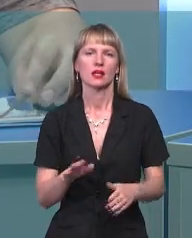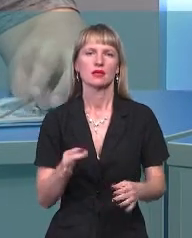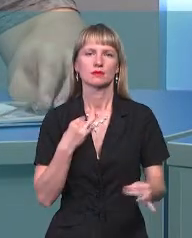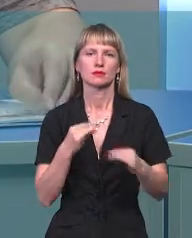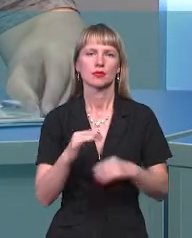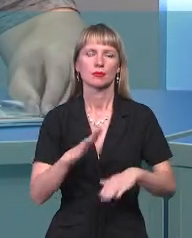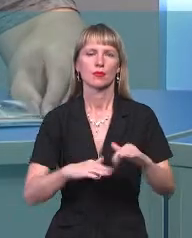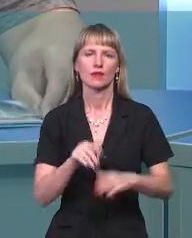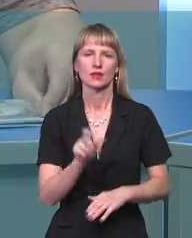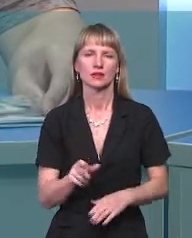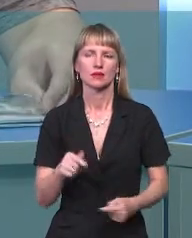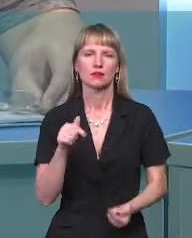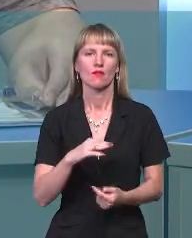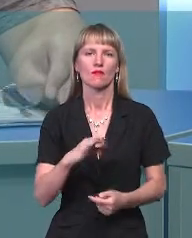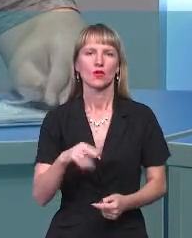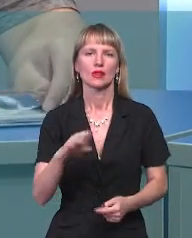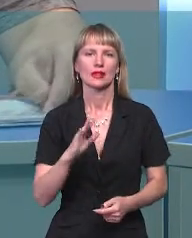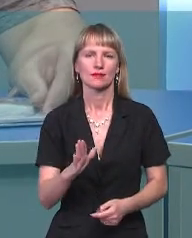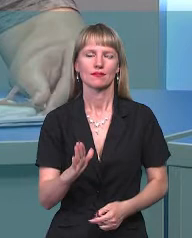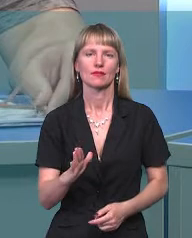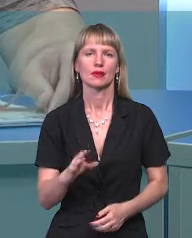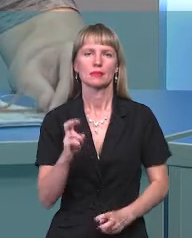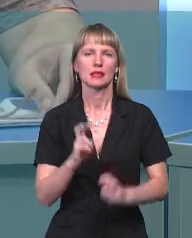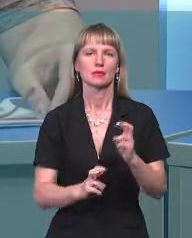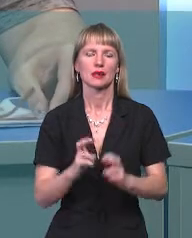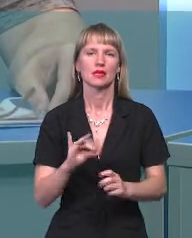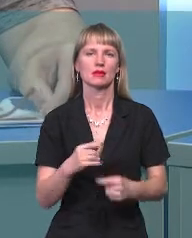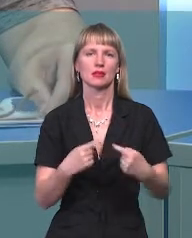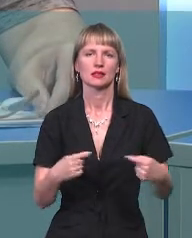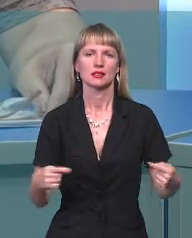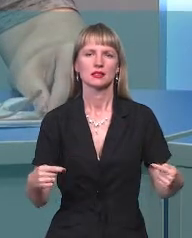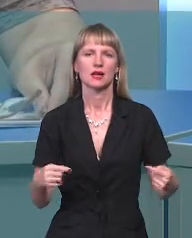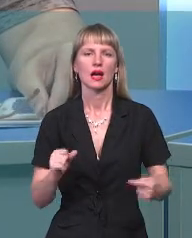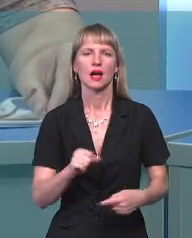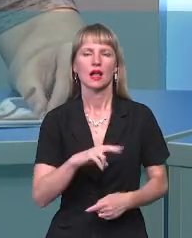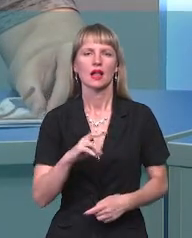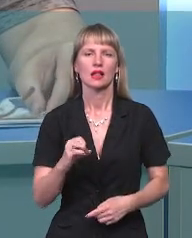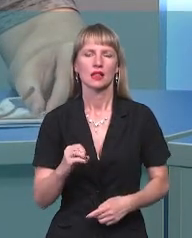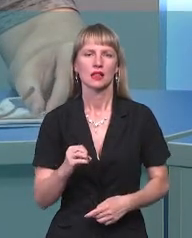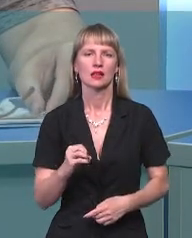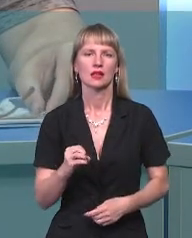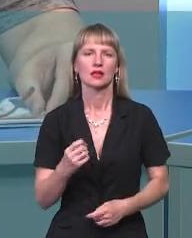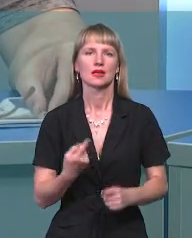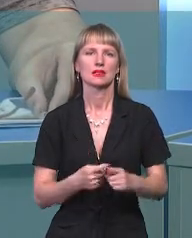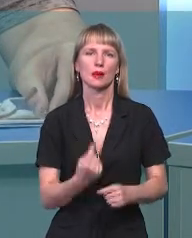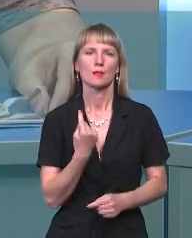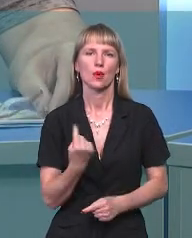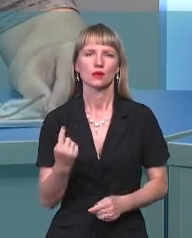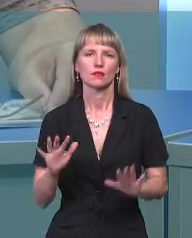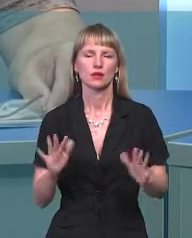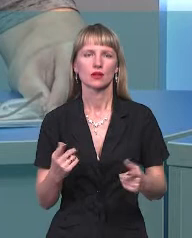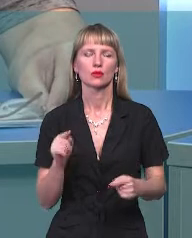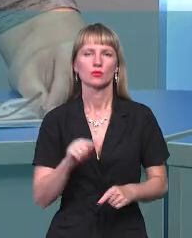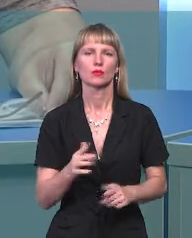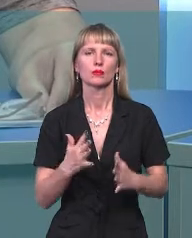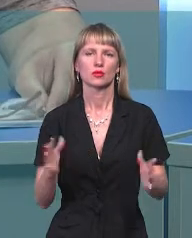фахівцями відповідних фондів, підприємств і таке інше. Але це поодинокі випадки, тому